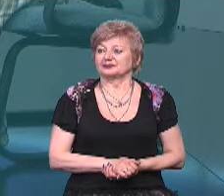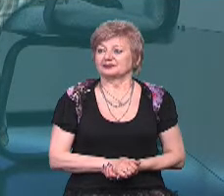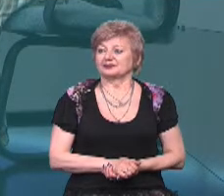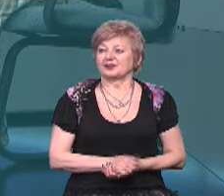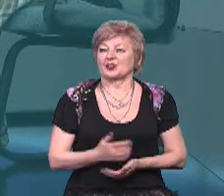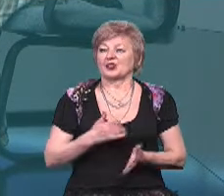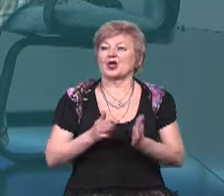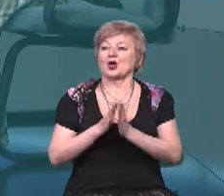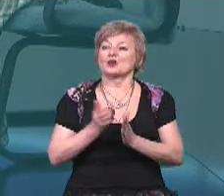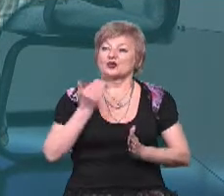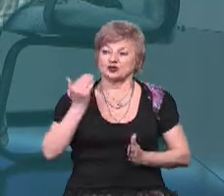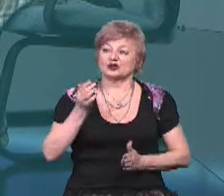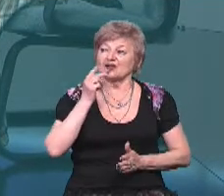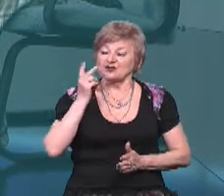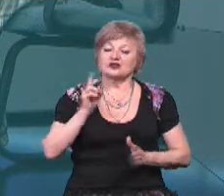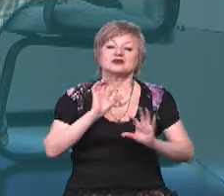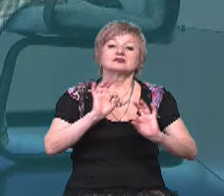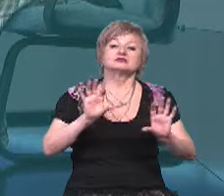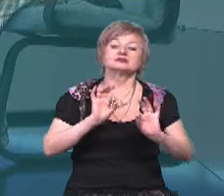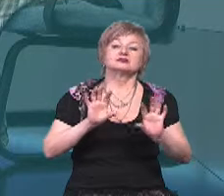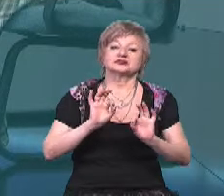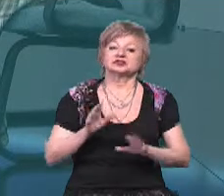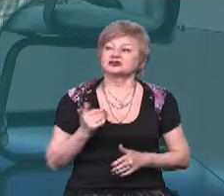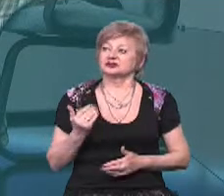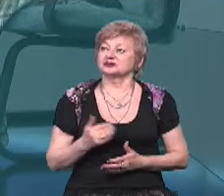Я прошу вас, от ви бачите це, прокоментуйте, будь ласка.